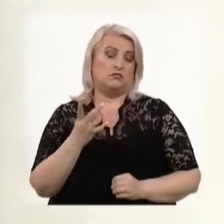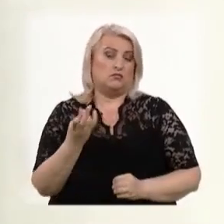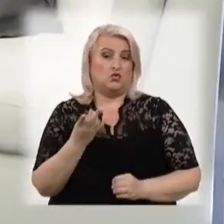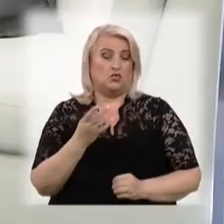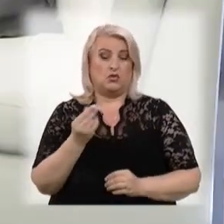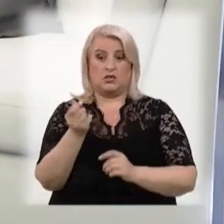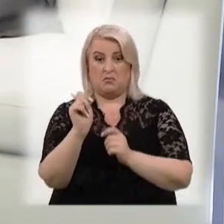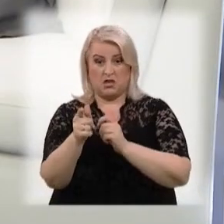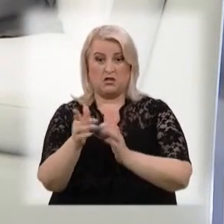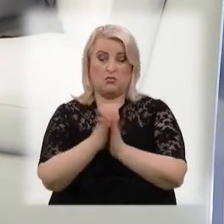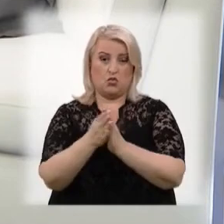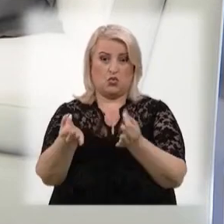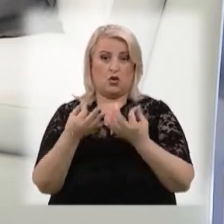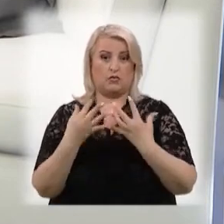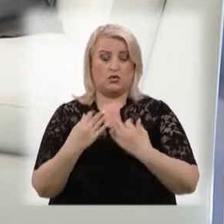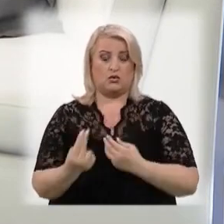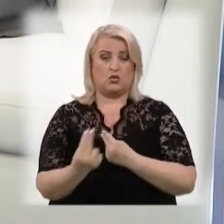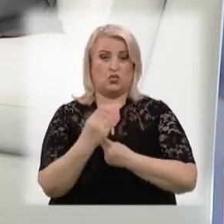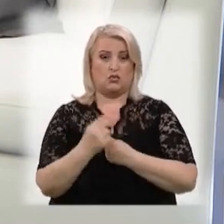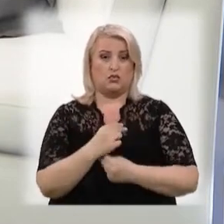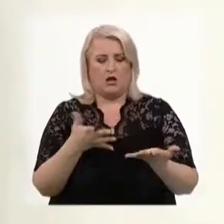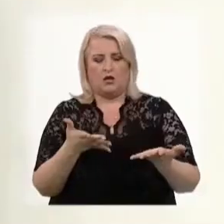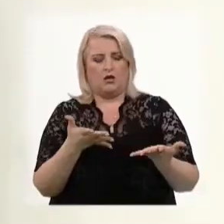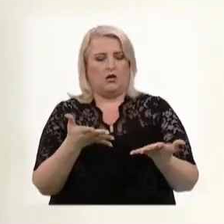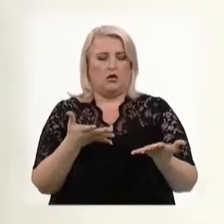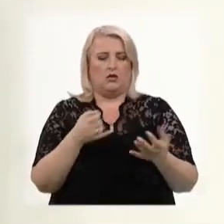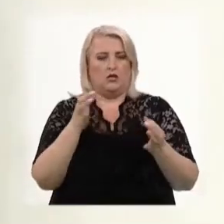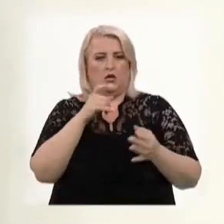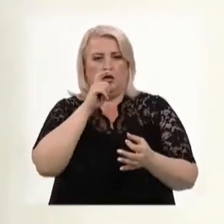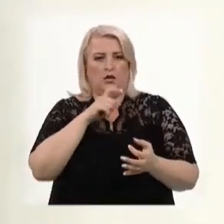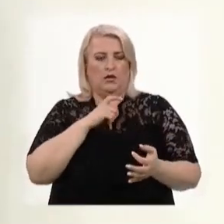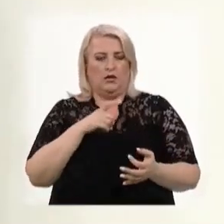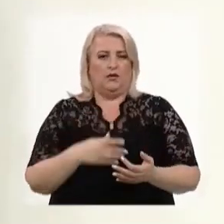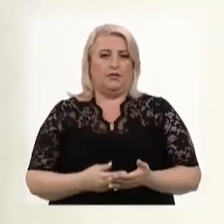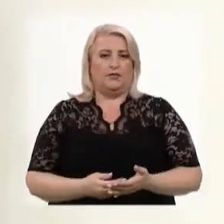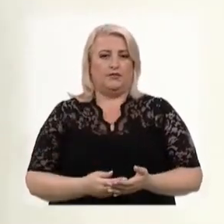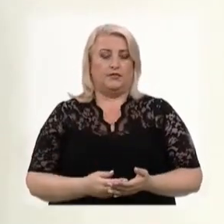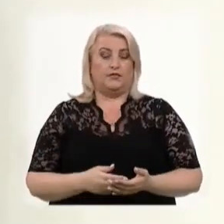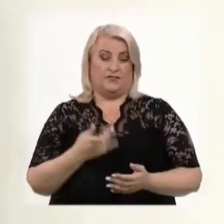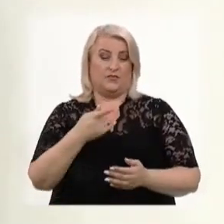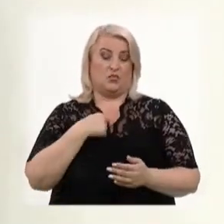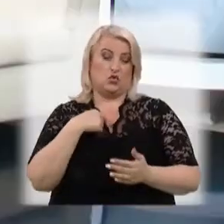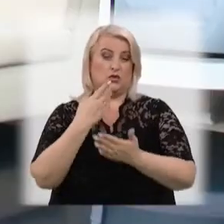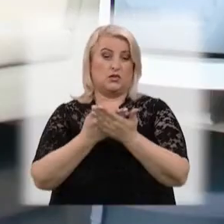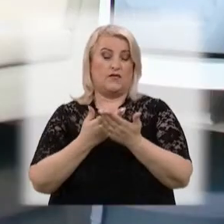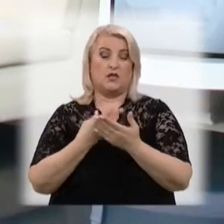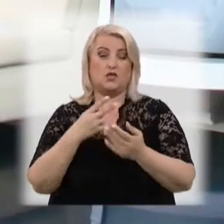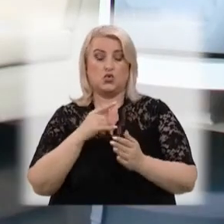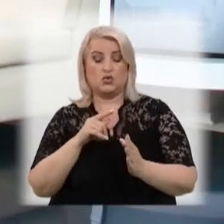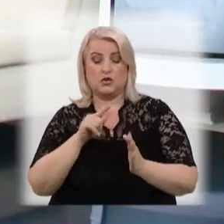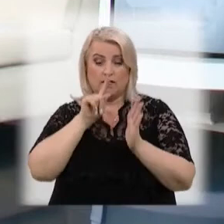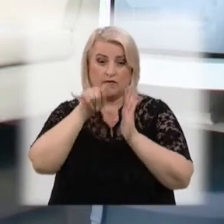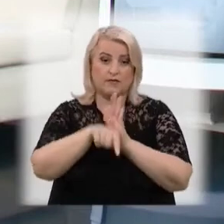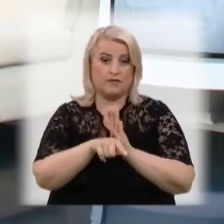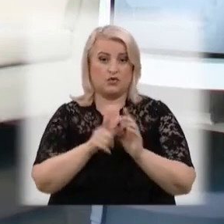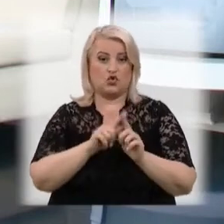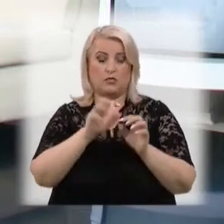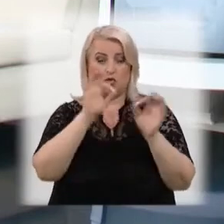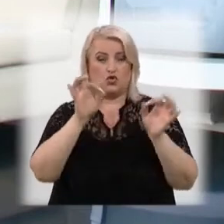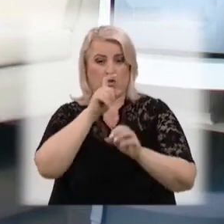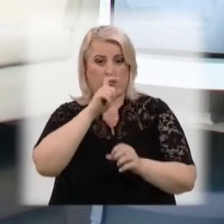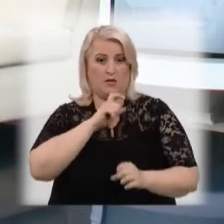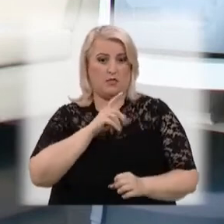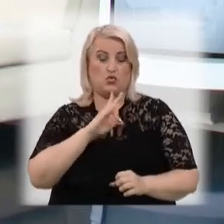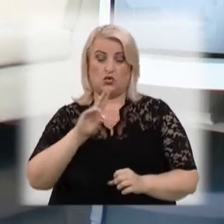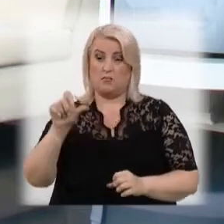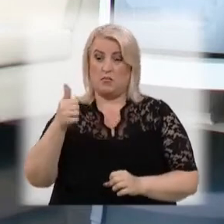bonavia Dar el a doua opinie medicală nu te băga acolo unde cei adică întâi începe să te pricepi sau oameni care apasa